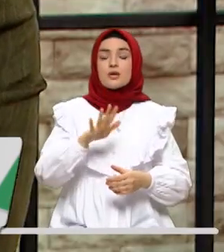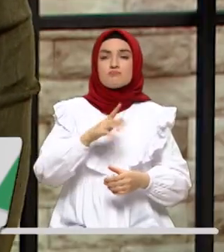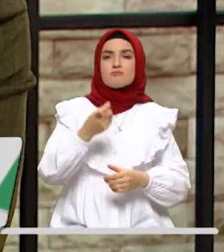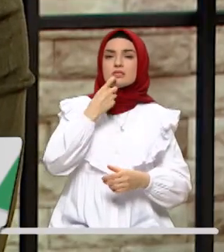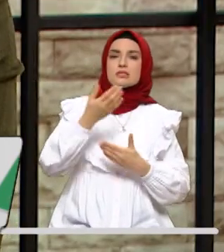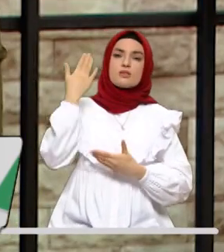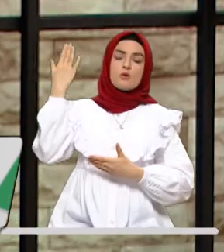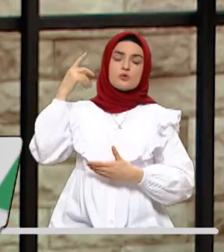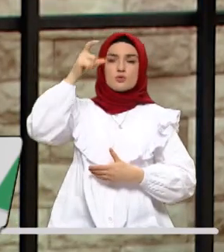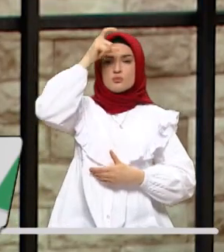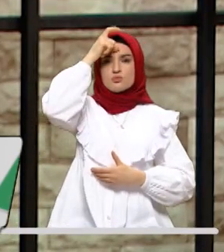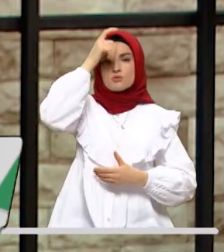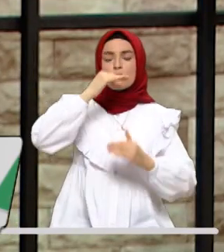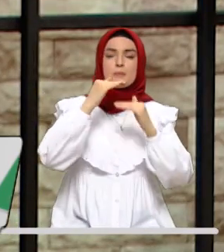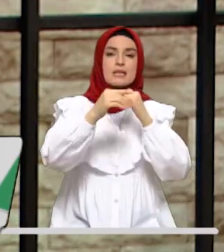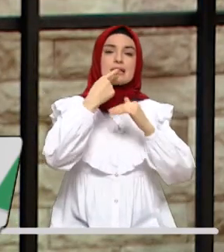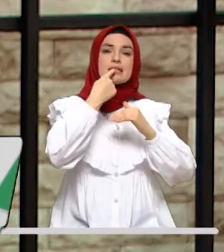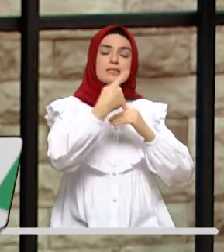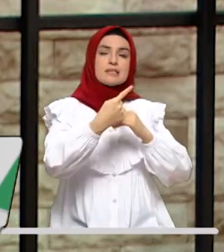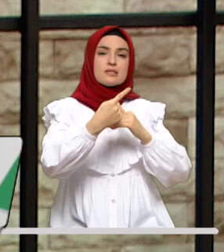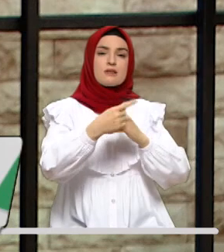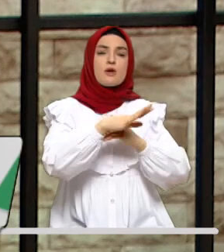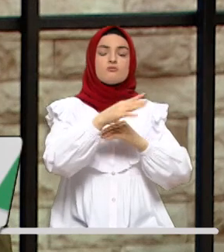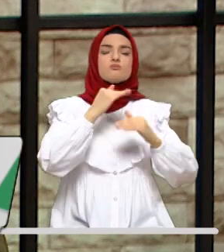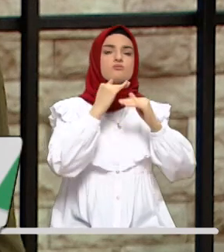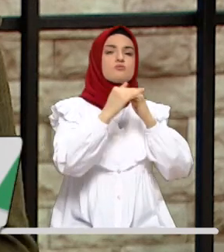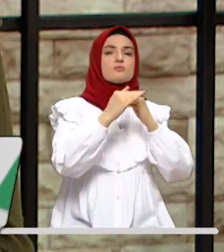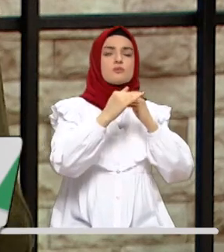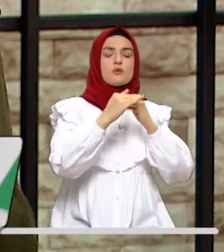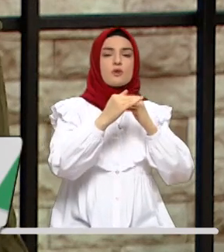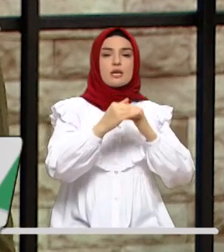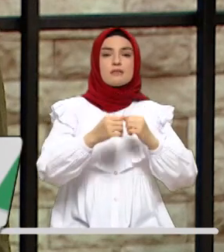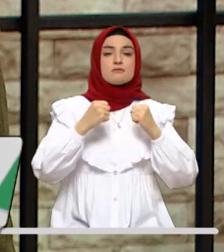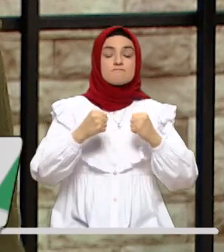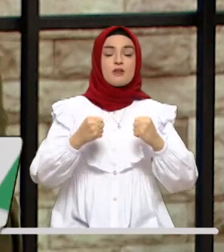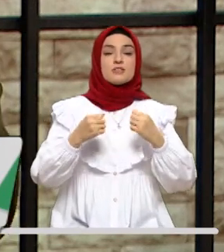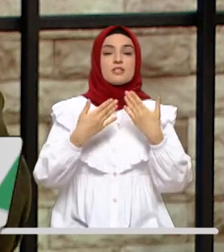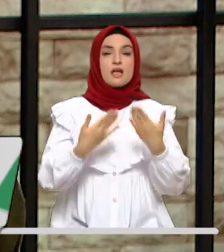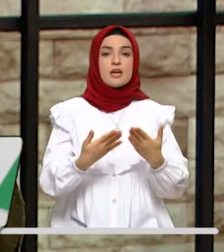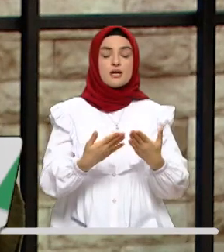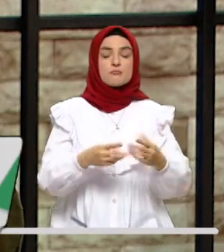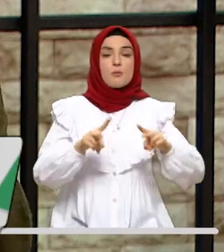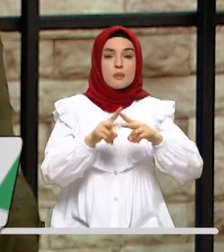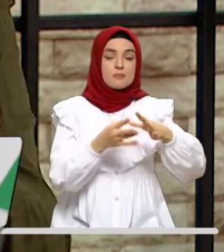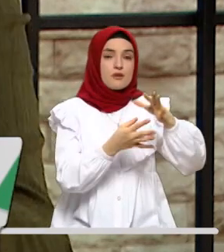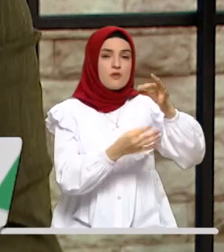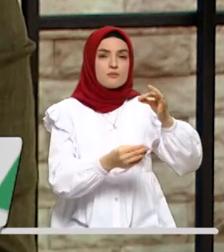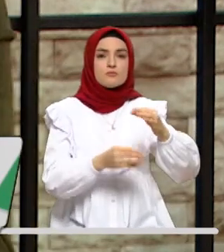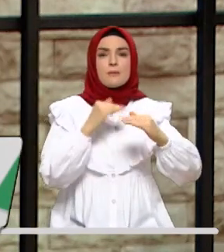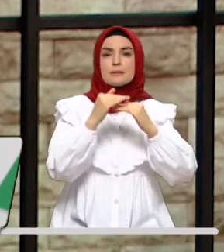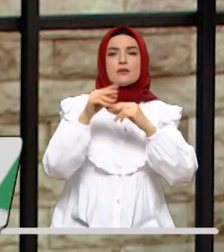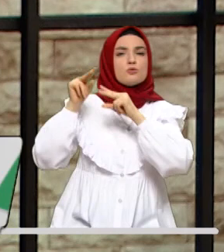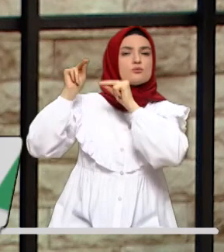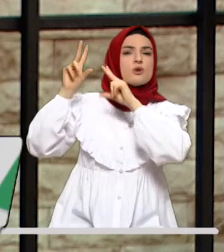Türk milletine dediği gibi, ey Türk, titre ve kendine gel. Mehmet Akif de milleti uyandırmış. İstiklal